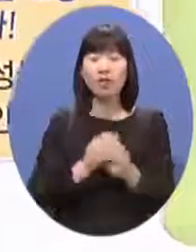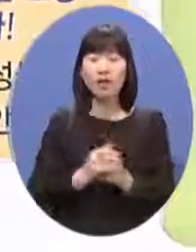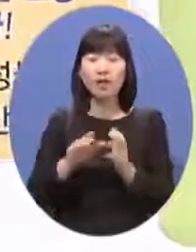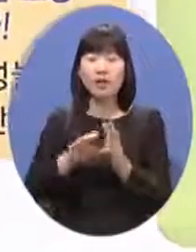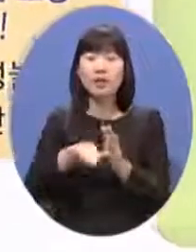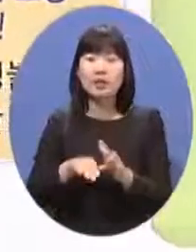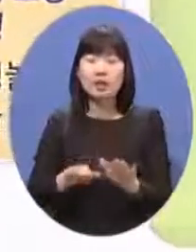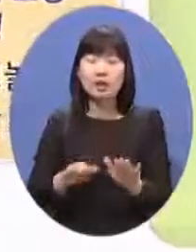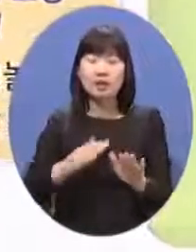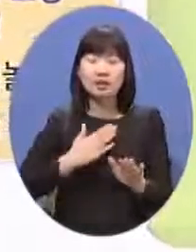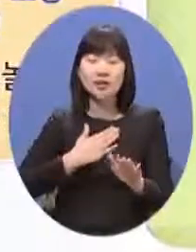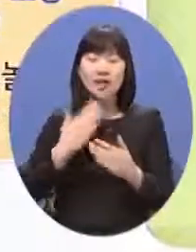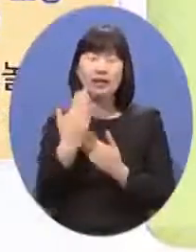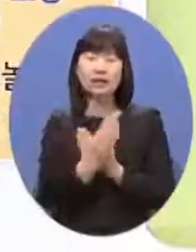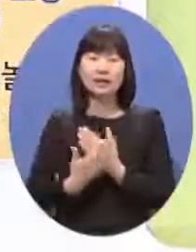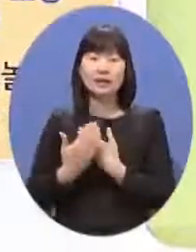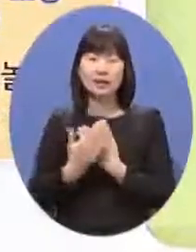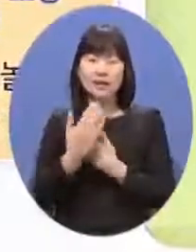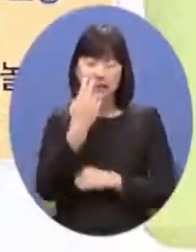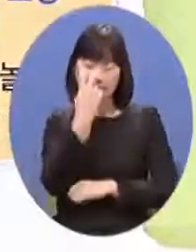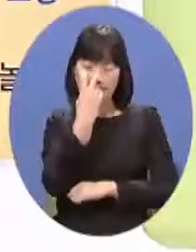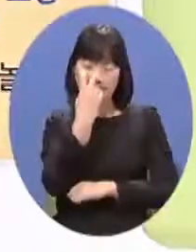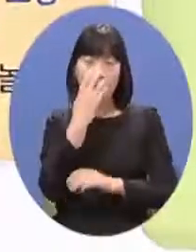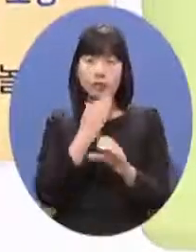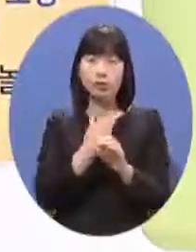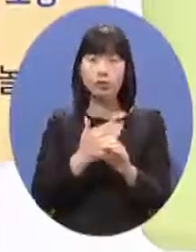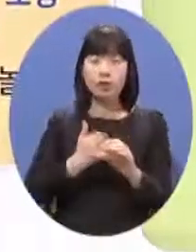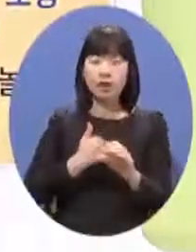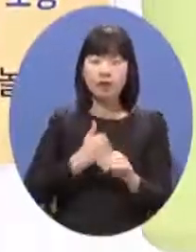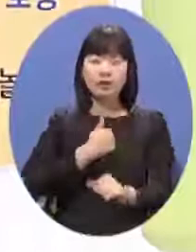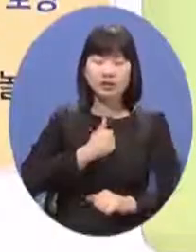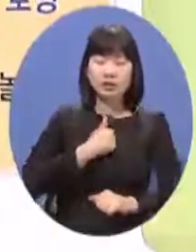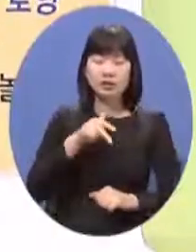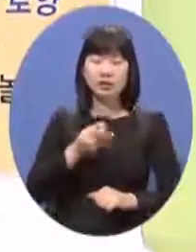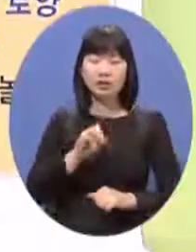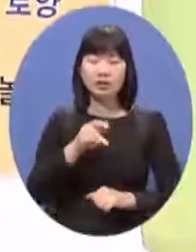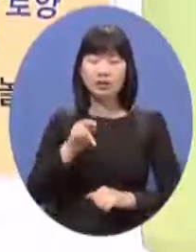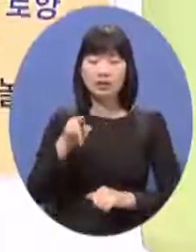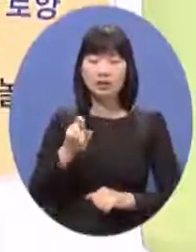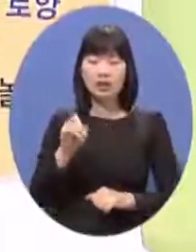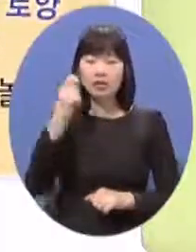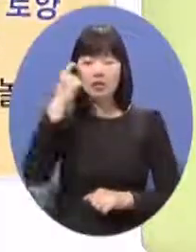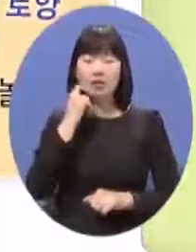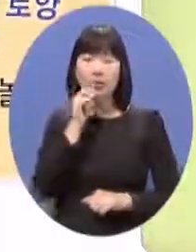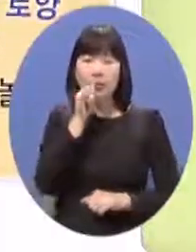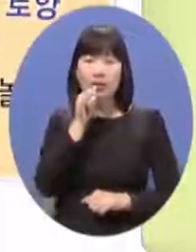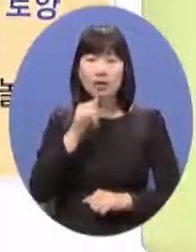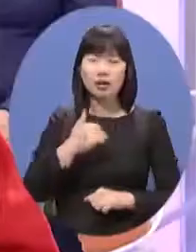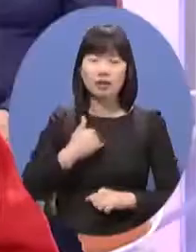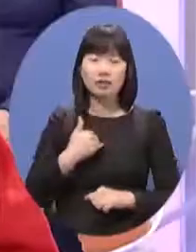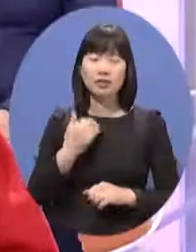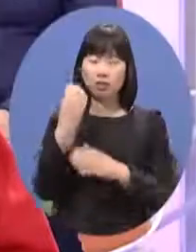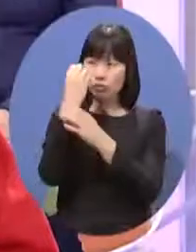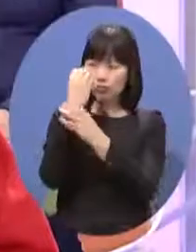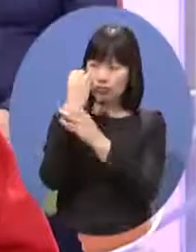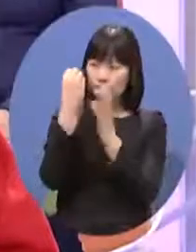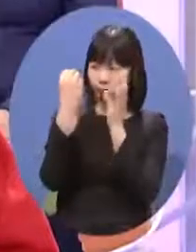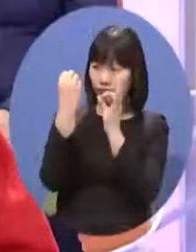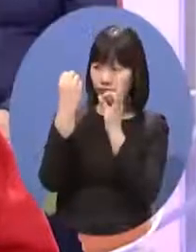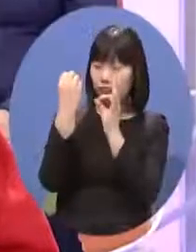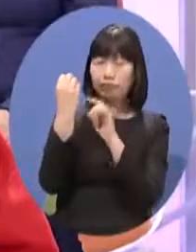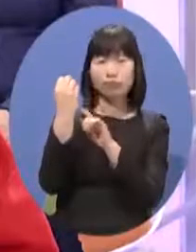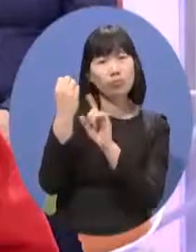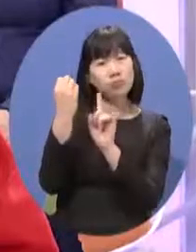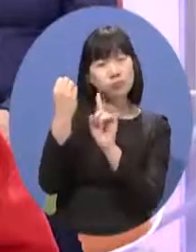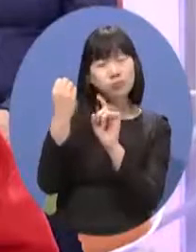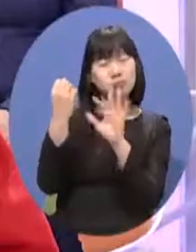아이들이 자기의 신체를 탐색하면서 자기의 정체성, 신체적 정체성을 느낍니다. 그러니까 이렇게 자기 주먹을 이렇게 보잖아요. 네. 이게